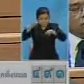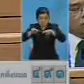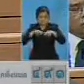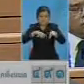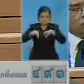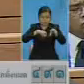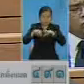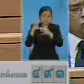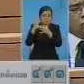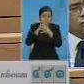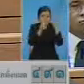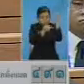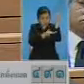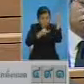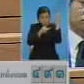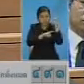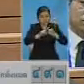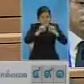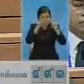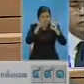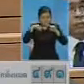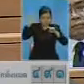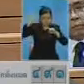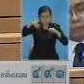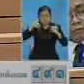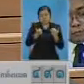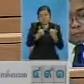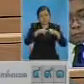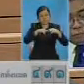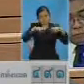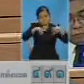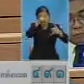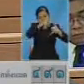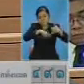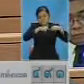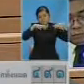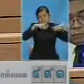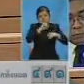หารเกี่ยวกับยางพาราวันนี้ผิดคนท่านตั้งคนผิด